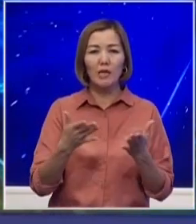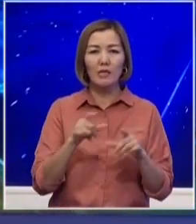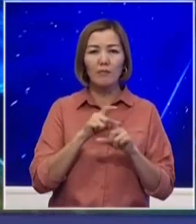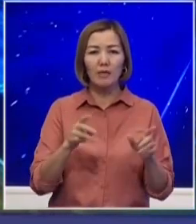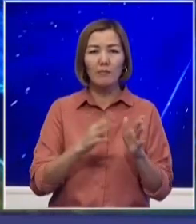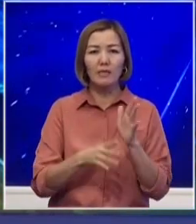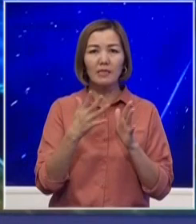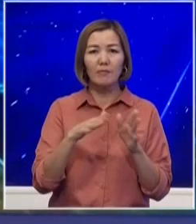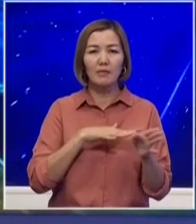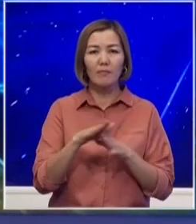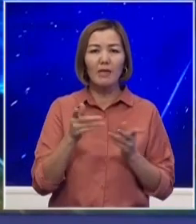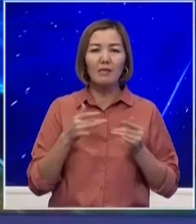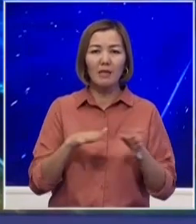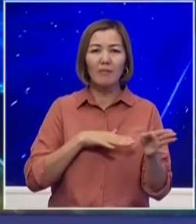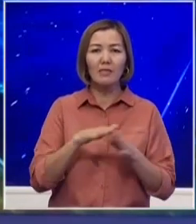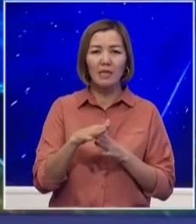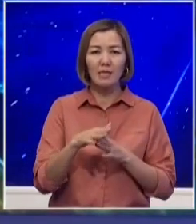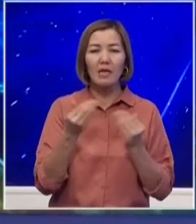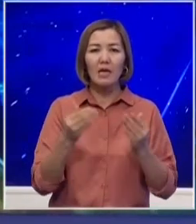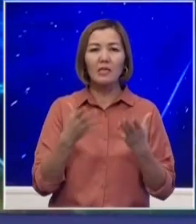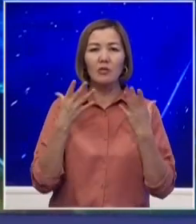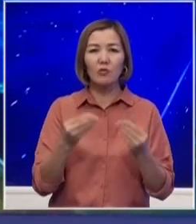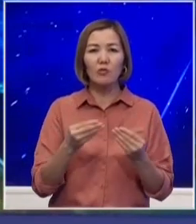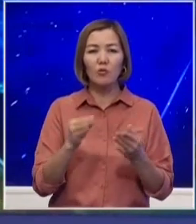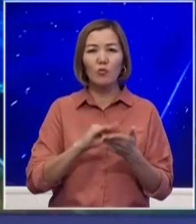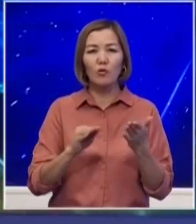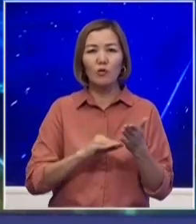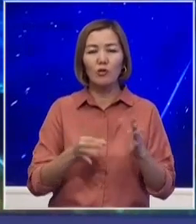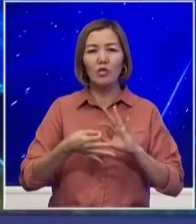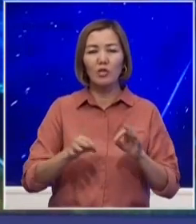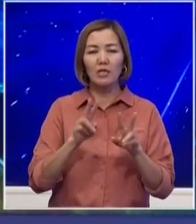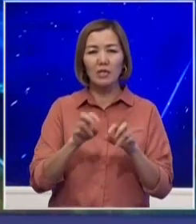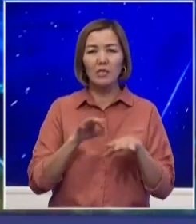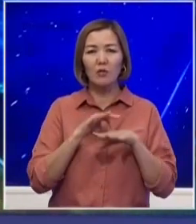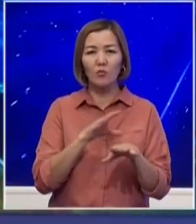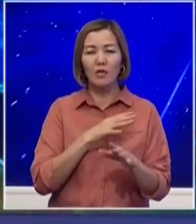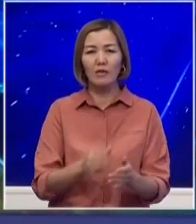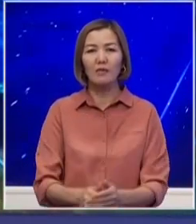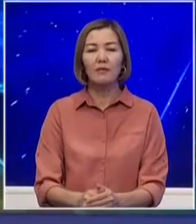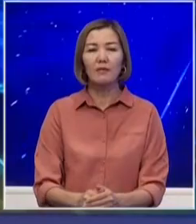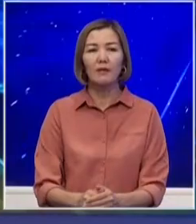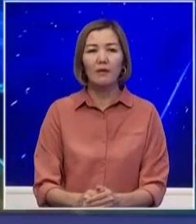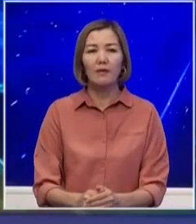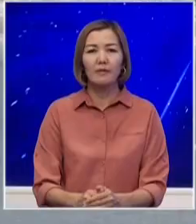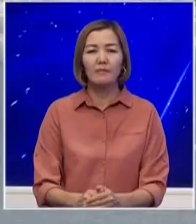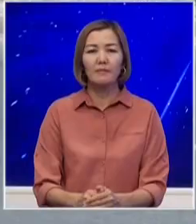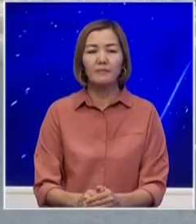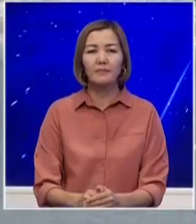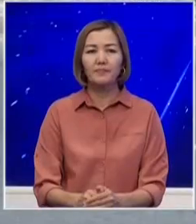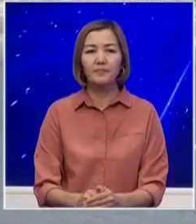оның 85-і барлық талапқа сай деп отыр. Қазір өзге де өтініштер жіті тексерілуде.